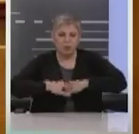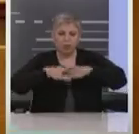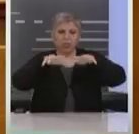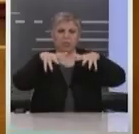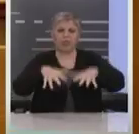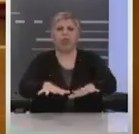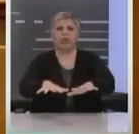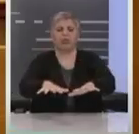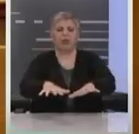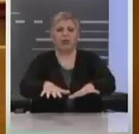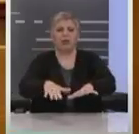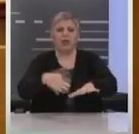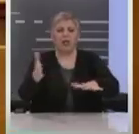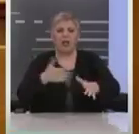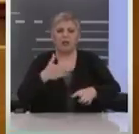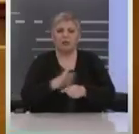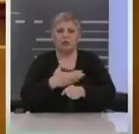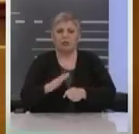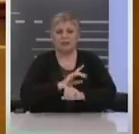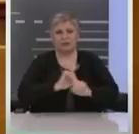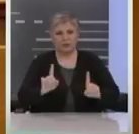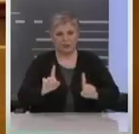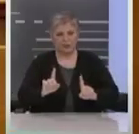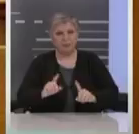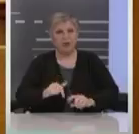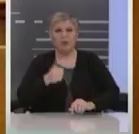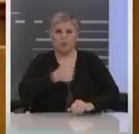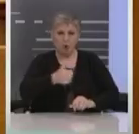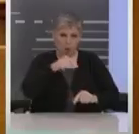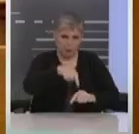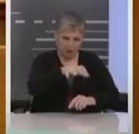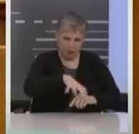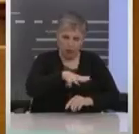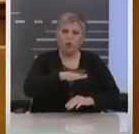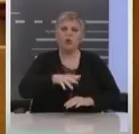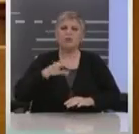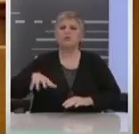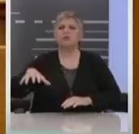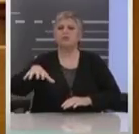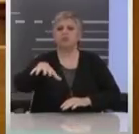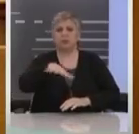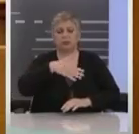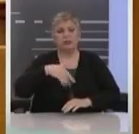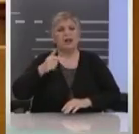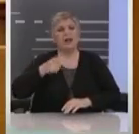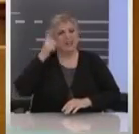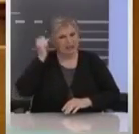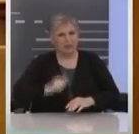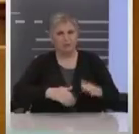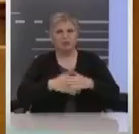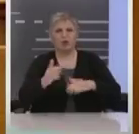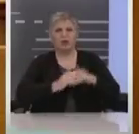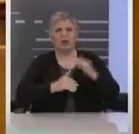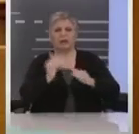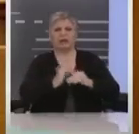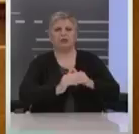γνωρίζουμε ότι η άναρχη δόμηση, η απουσία χωροταξικού σχεδιασμού δεν αφορά μόνο